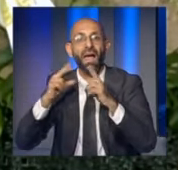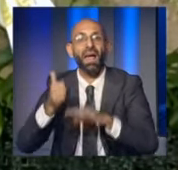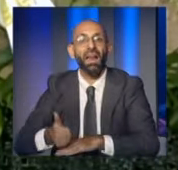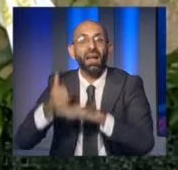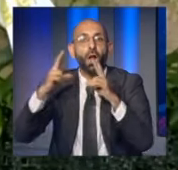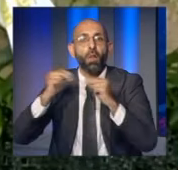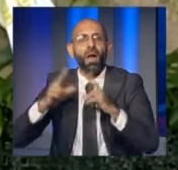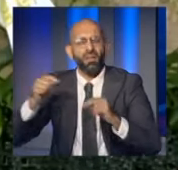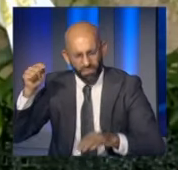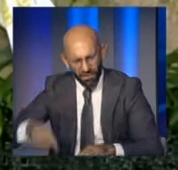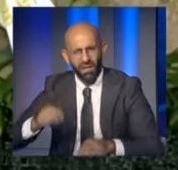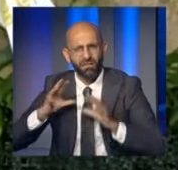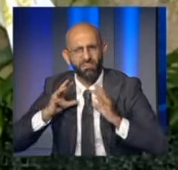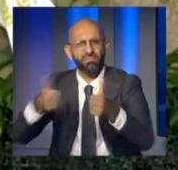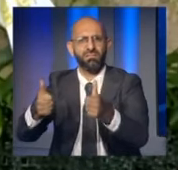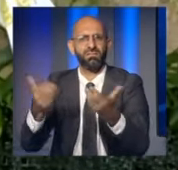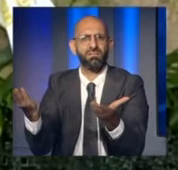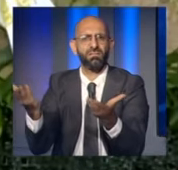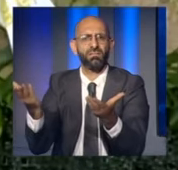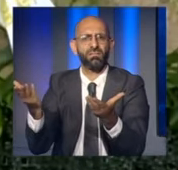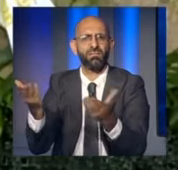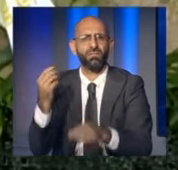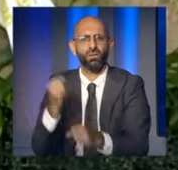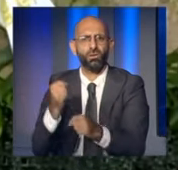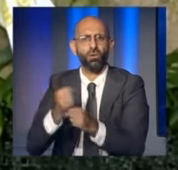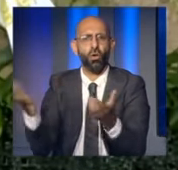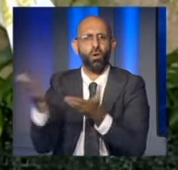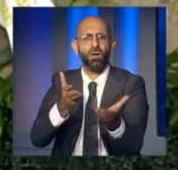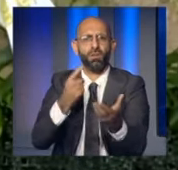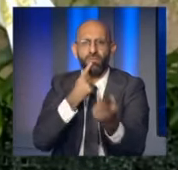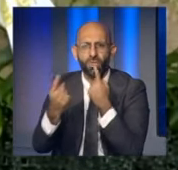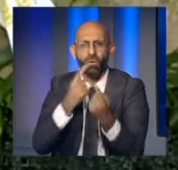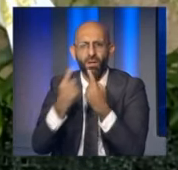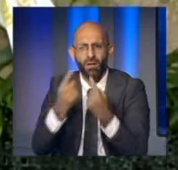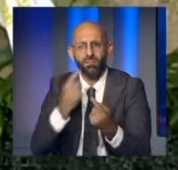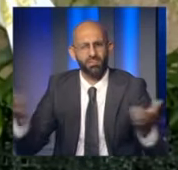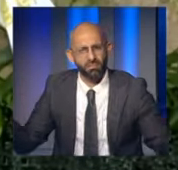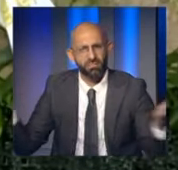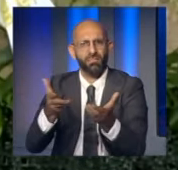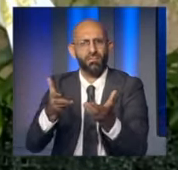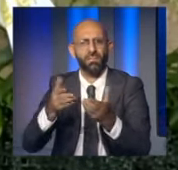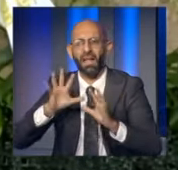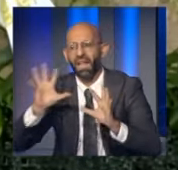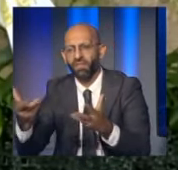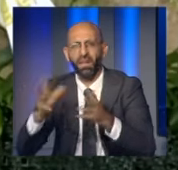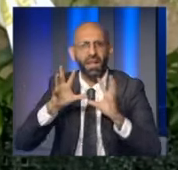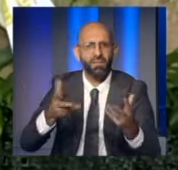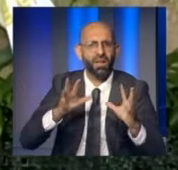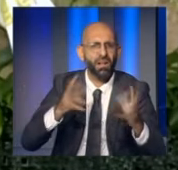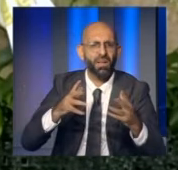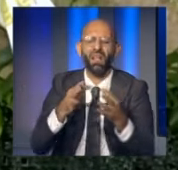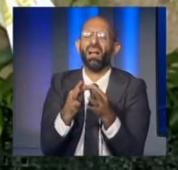لبنان والمنطقة، فمن الضرورة بمكان وجود رئيس